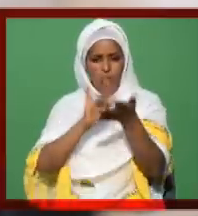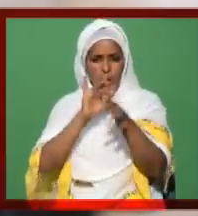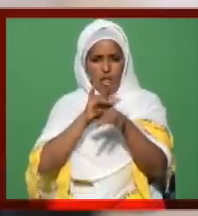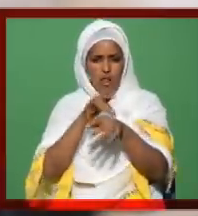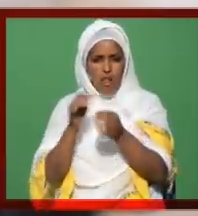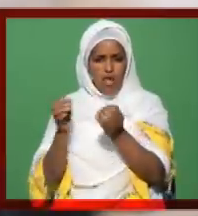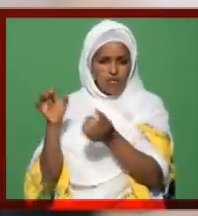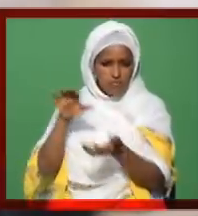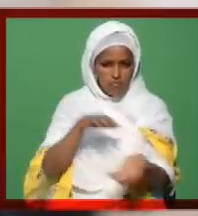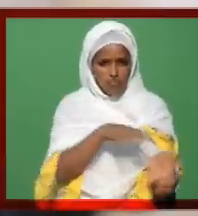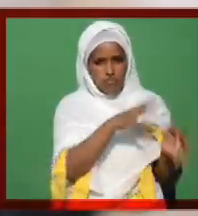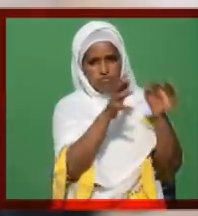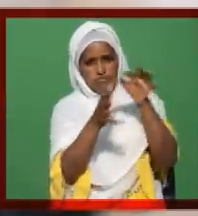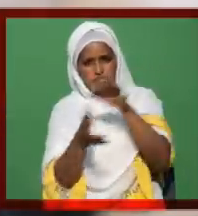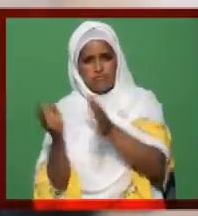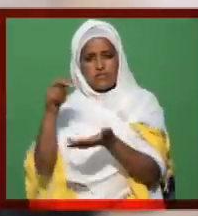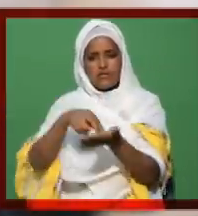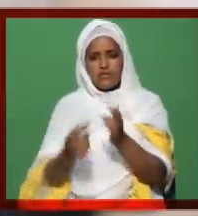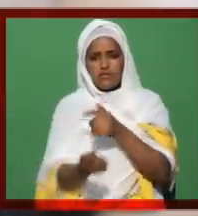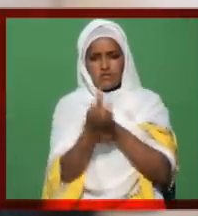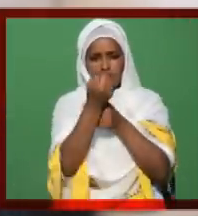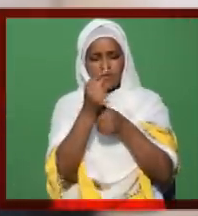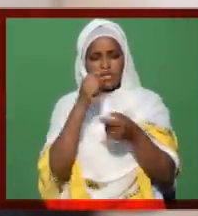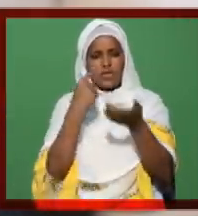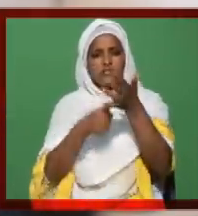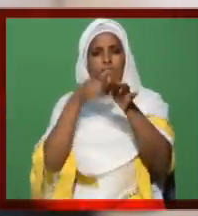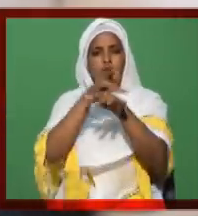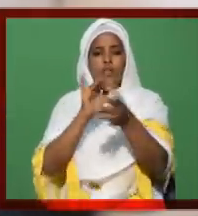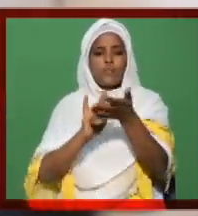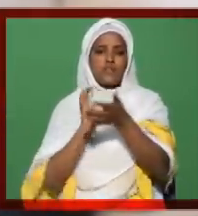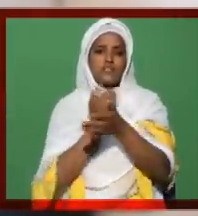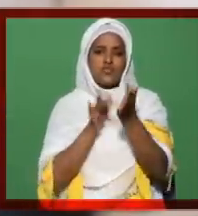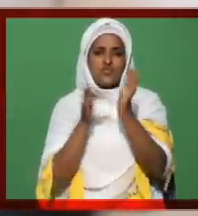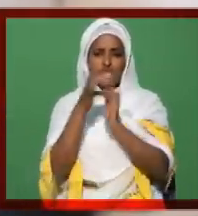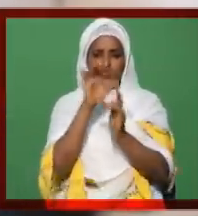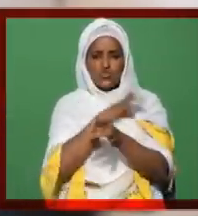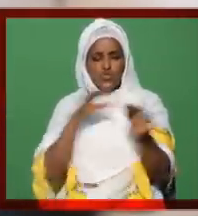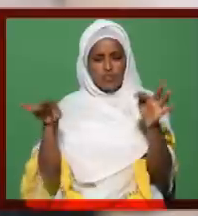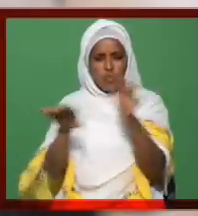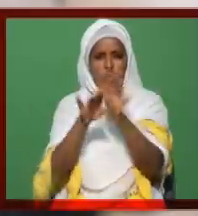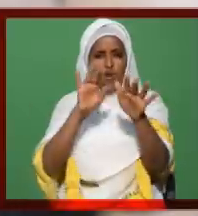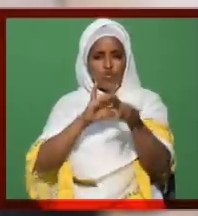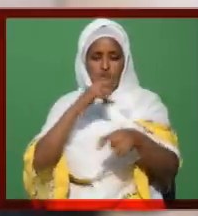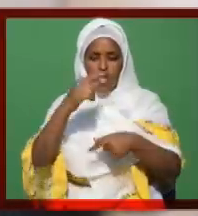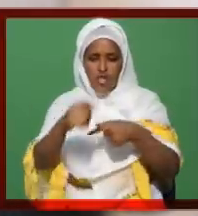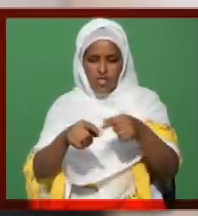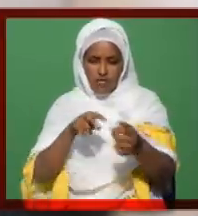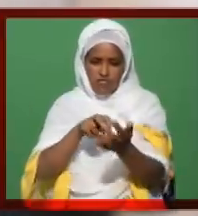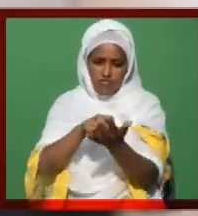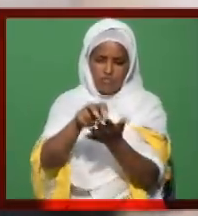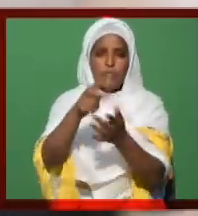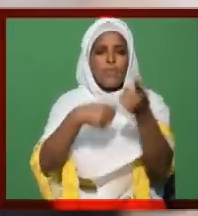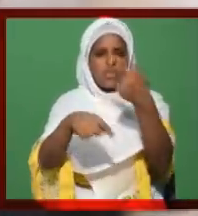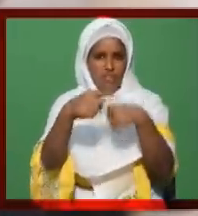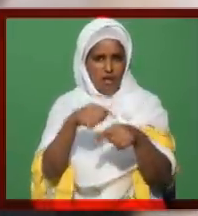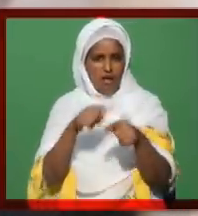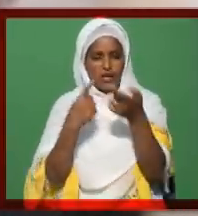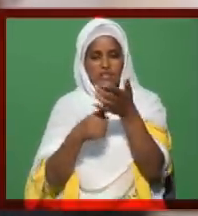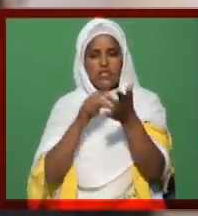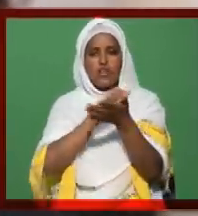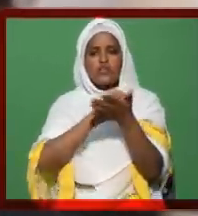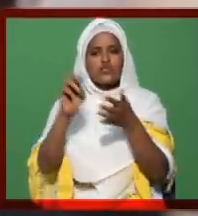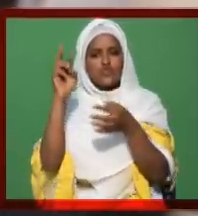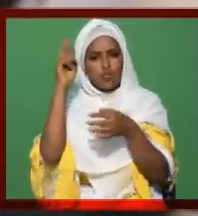ማይበል ሞገር ተነሳባቸው ከዚያ በኋላ መድኃኒታችን ኢየሱስ ክርስቶስ በባህሩ ላይ እየተጓዘ መጣ ከዚያ